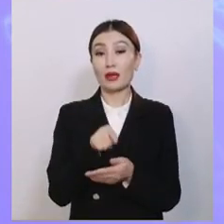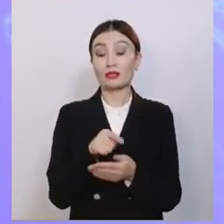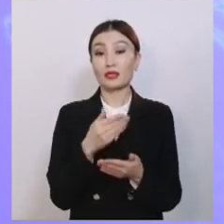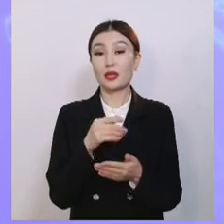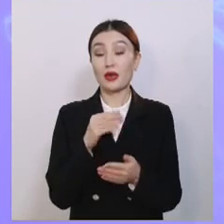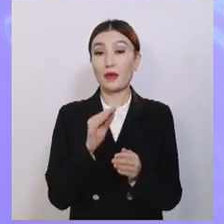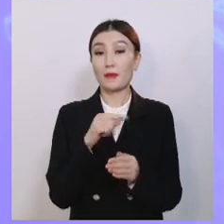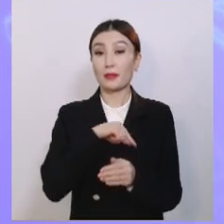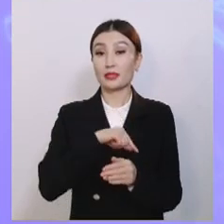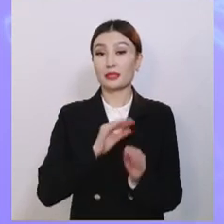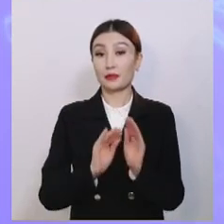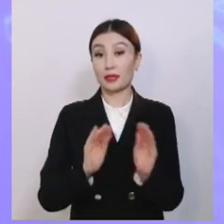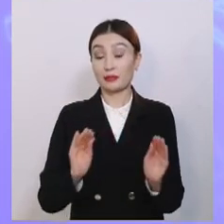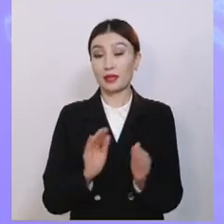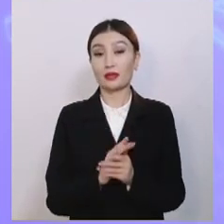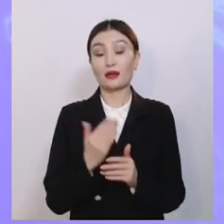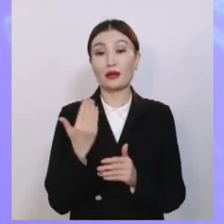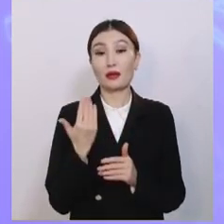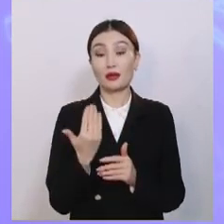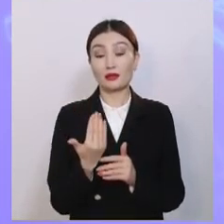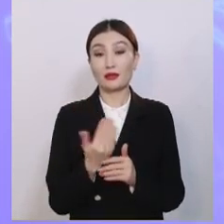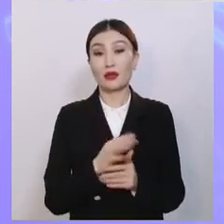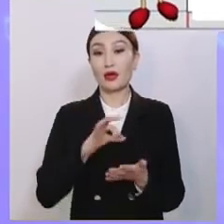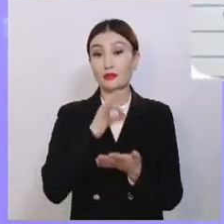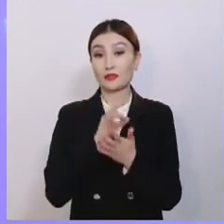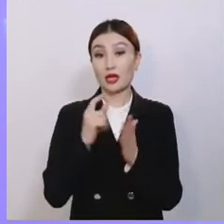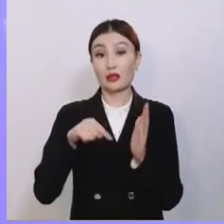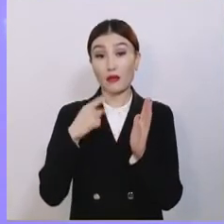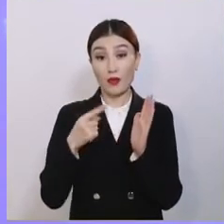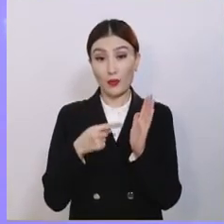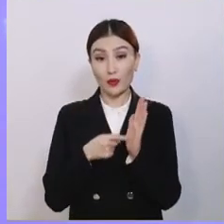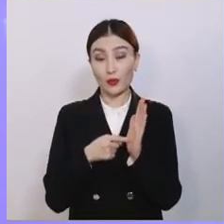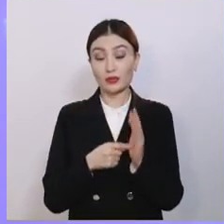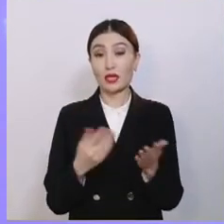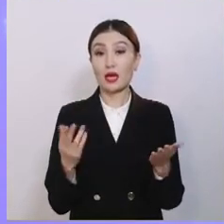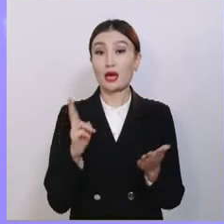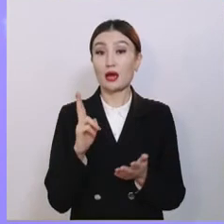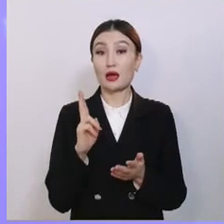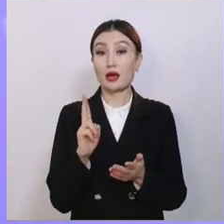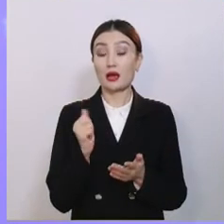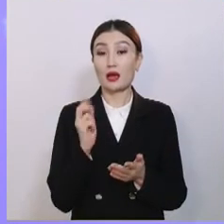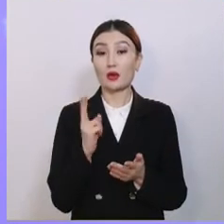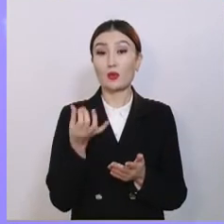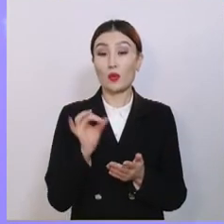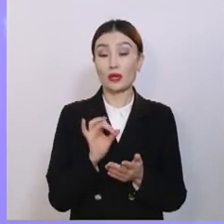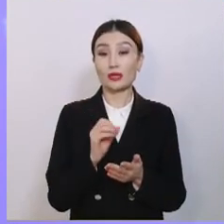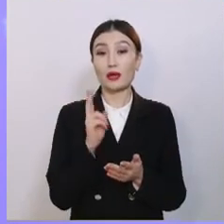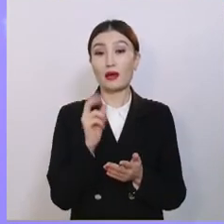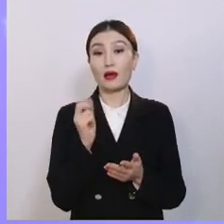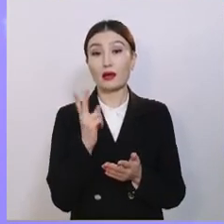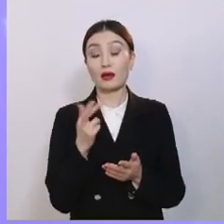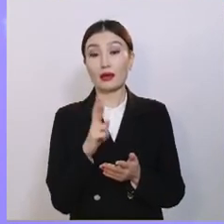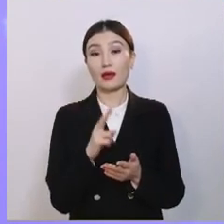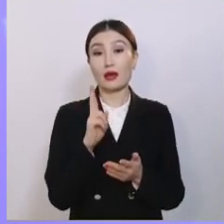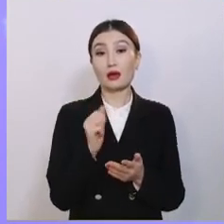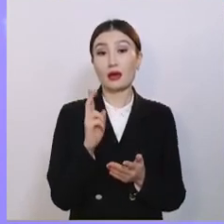предмета. Имя прилагательное отвечает на вопросы «какой», «какая»,